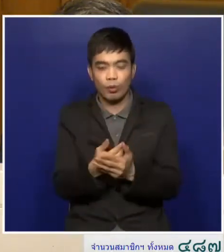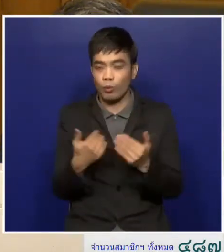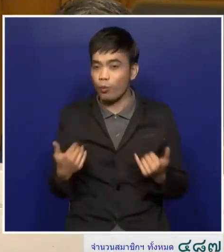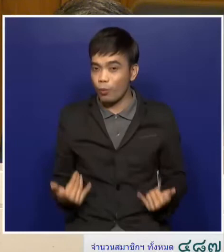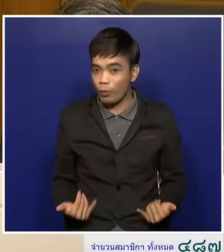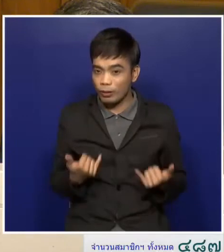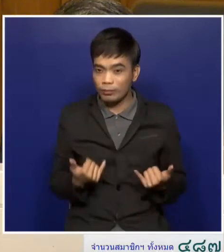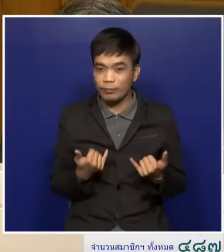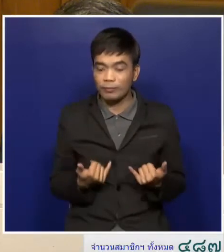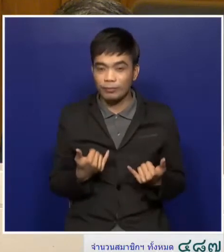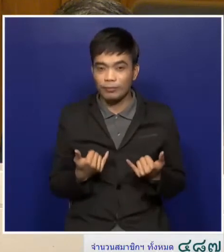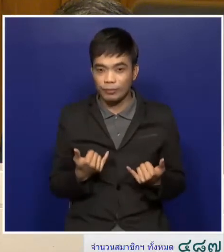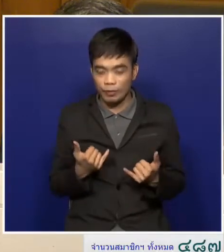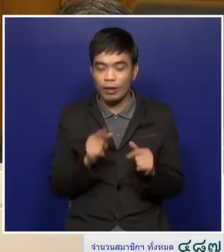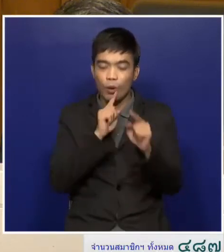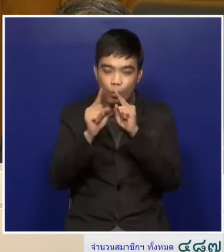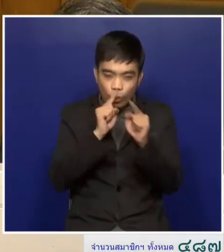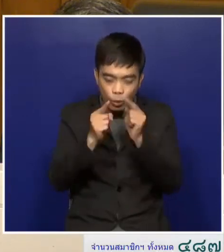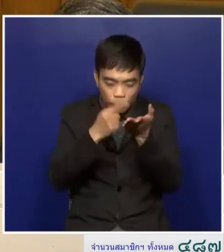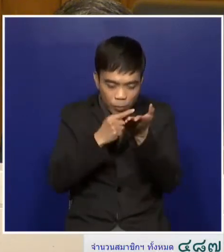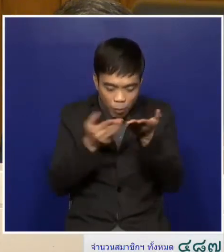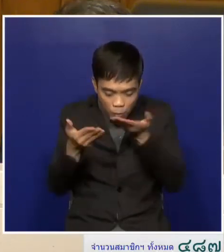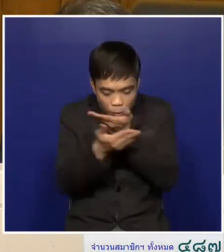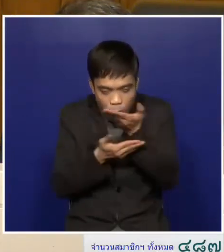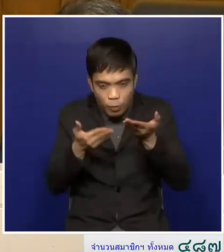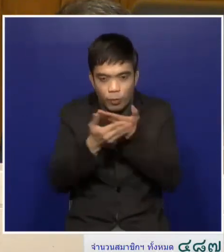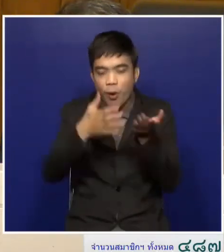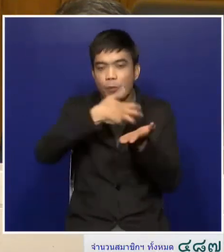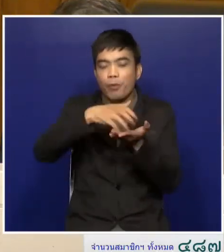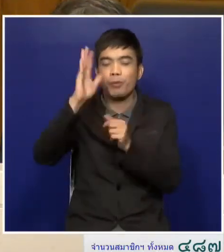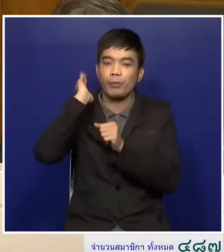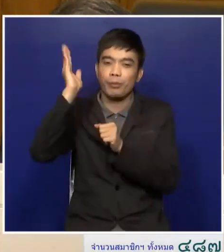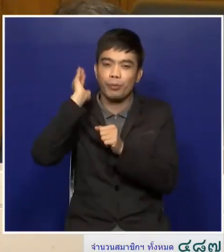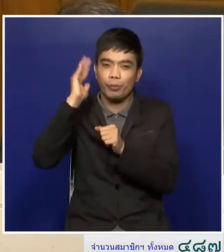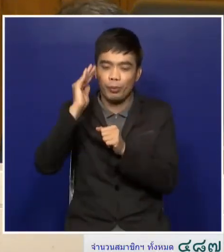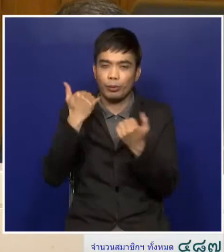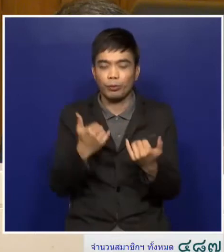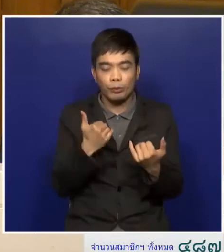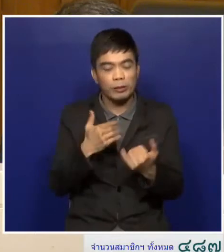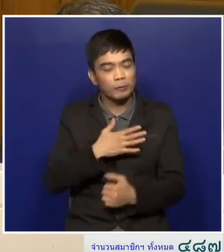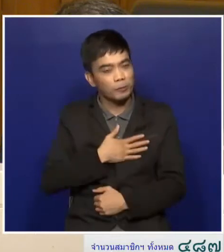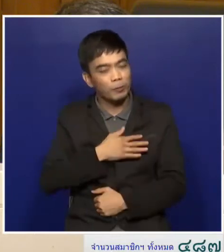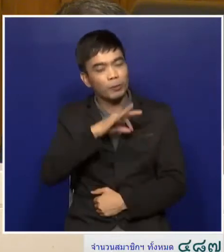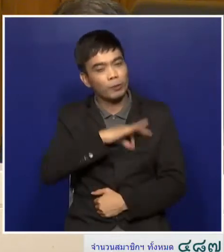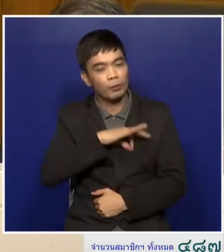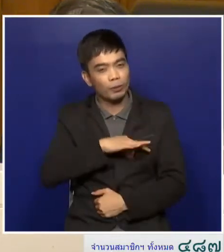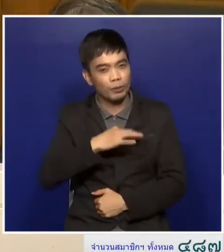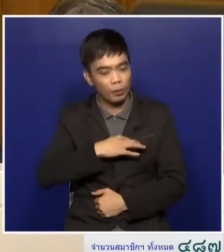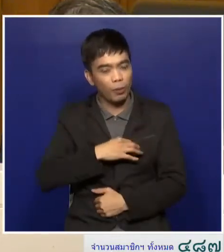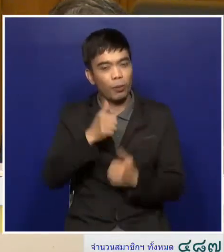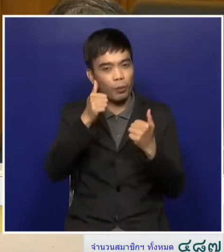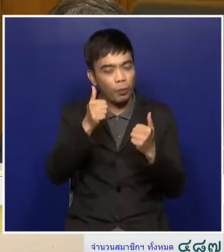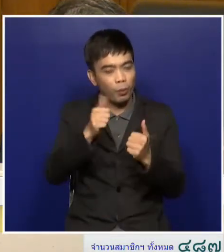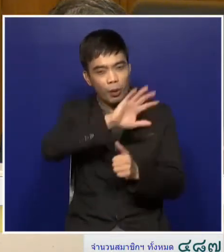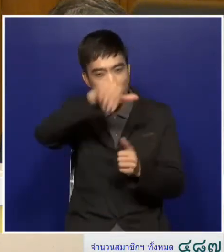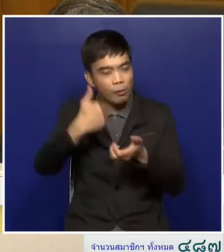ี้การพูดเรื่องกัญชา กันชง กระท่อมเป็นบรยากาศที่ มีคามสมัครส